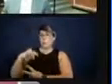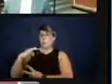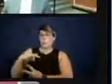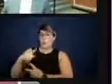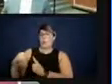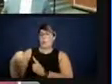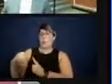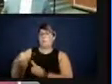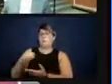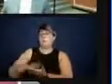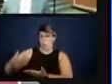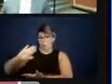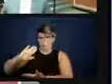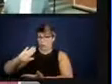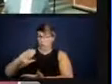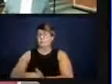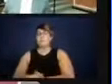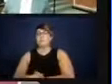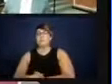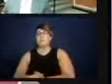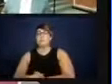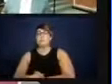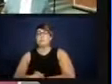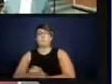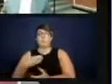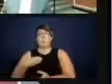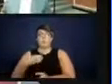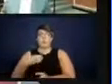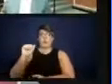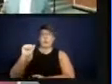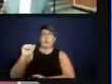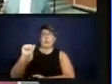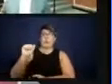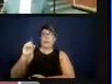wapate diploma zao